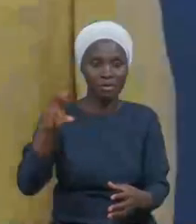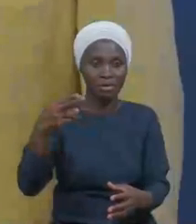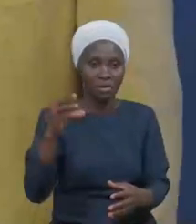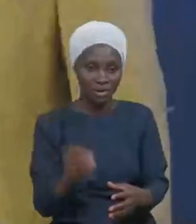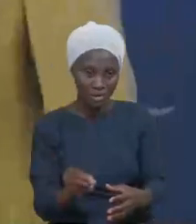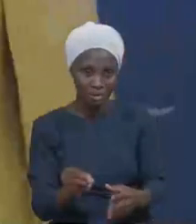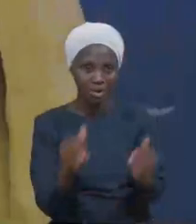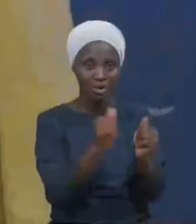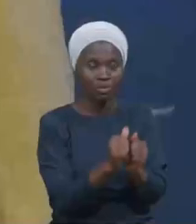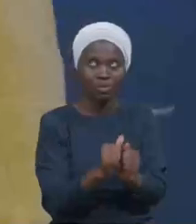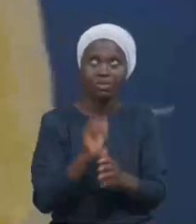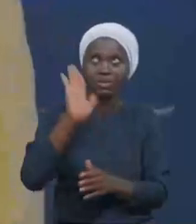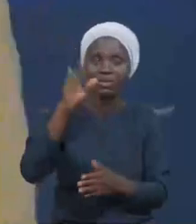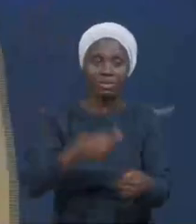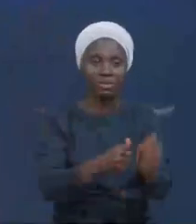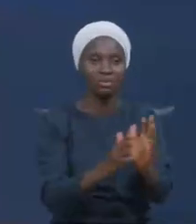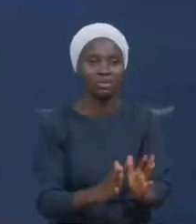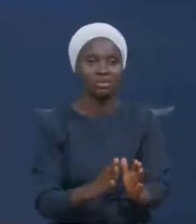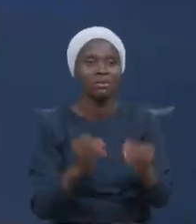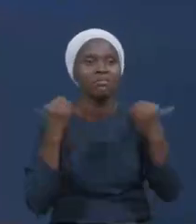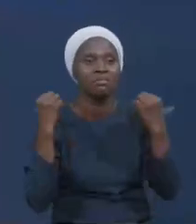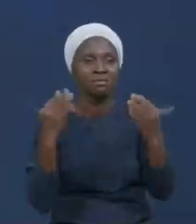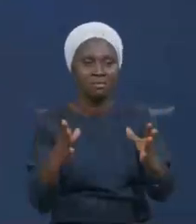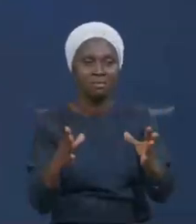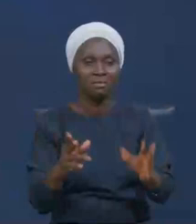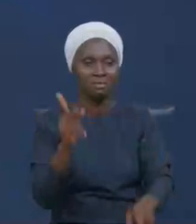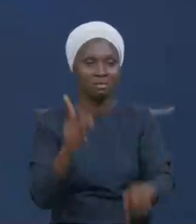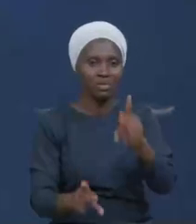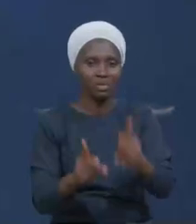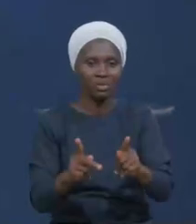foule, le fils de Timée,